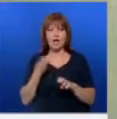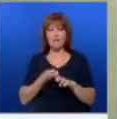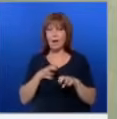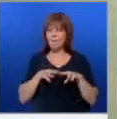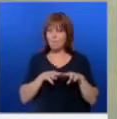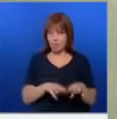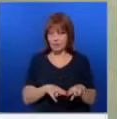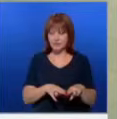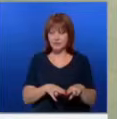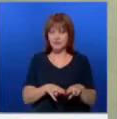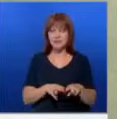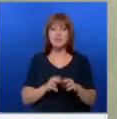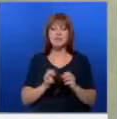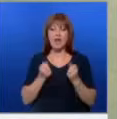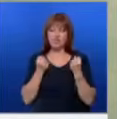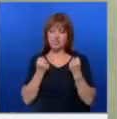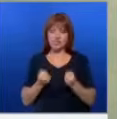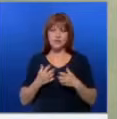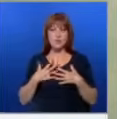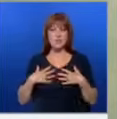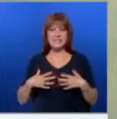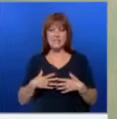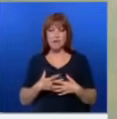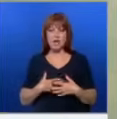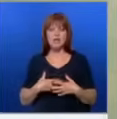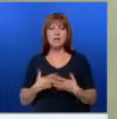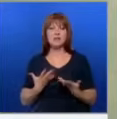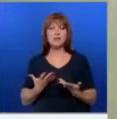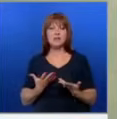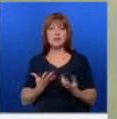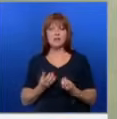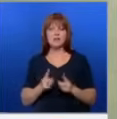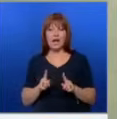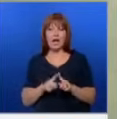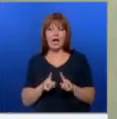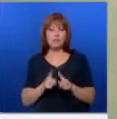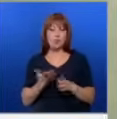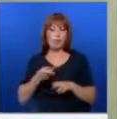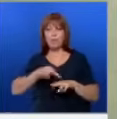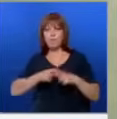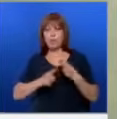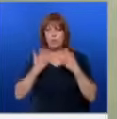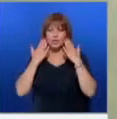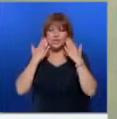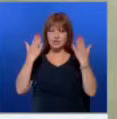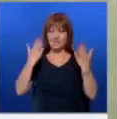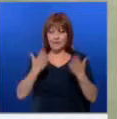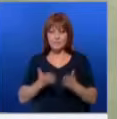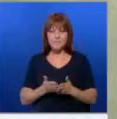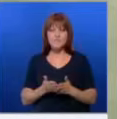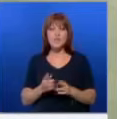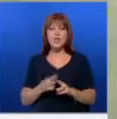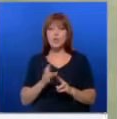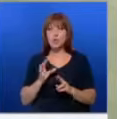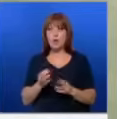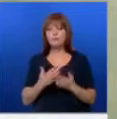болницата, наистина с много тежко състояние, с полуживи, както се изразиха тук в самото отделение. Но,